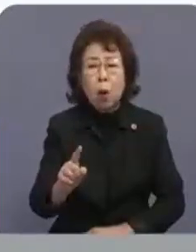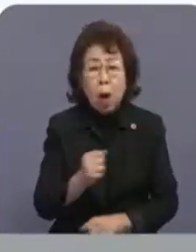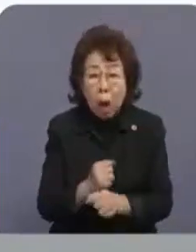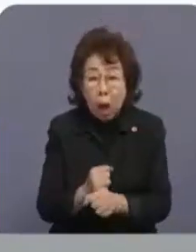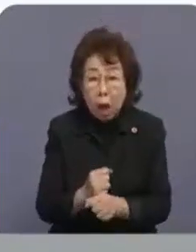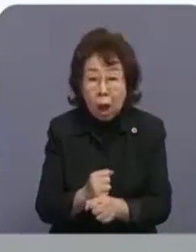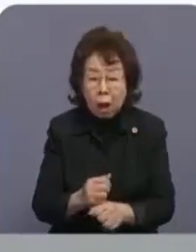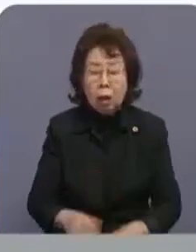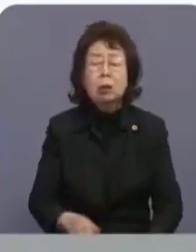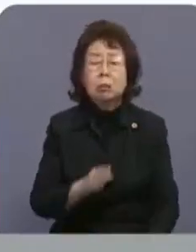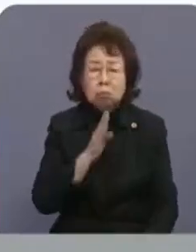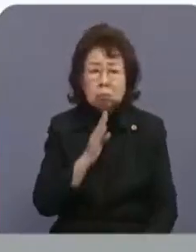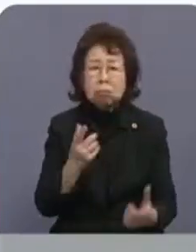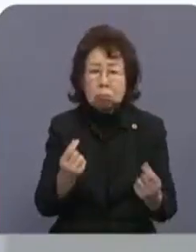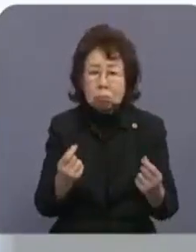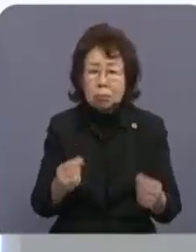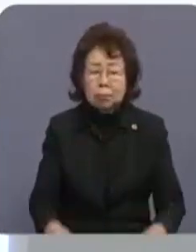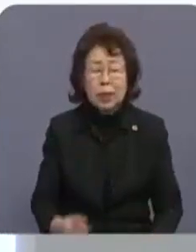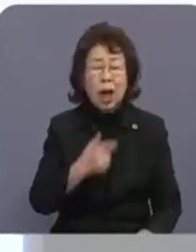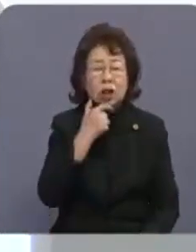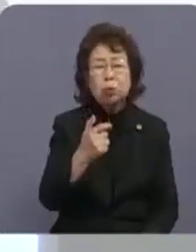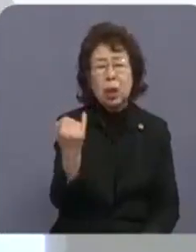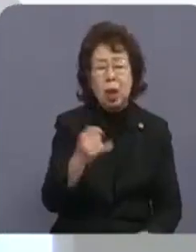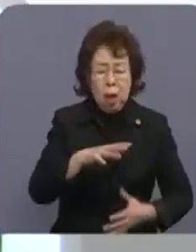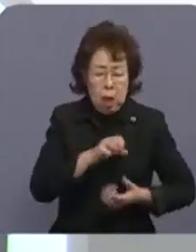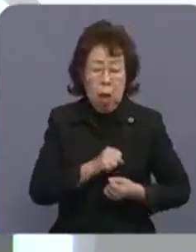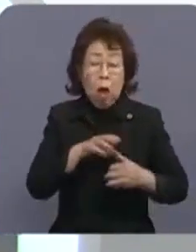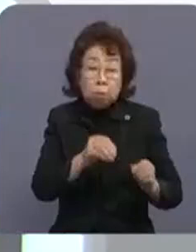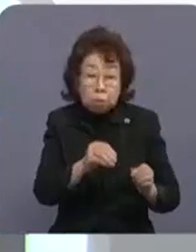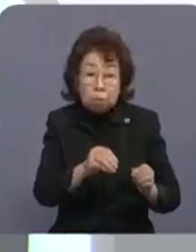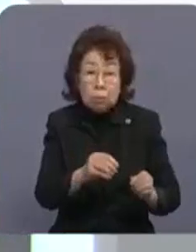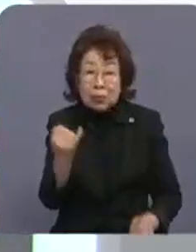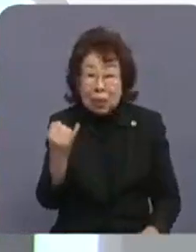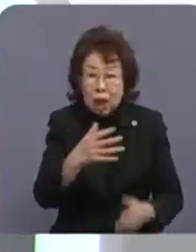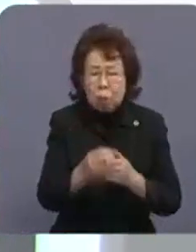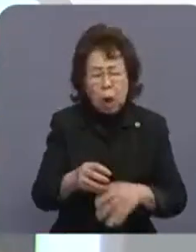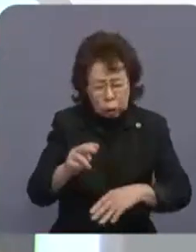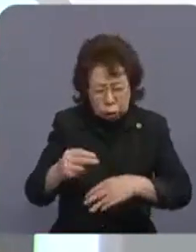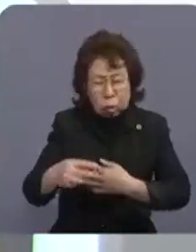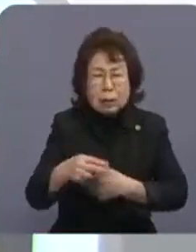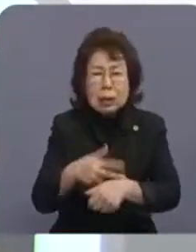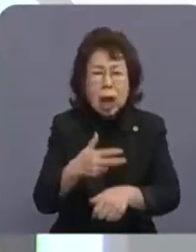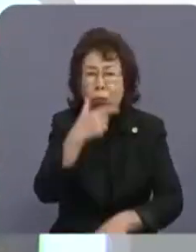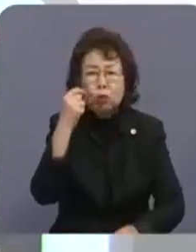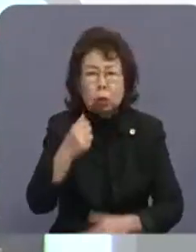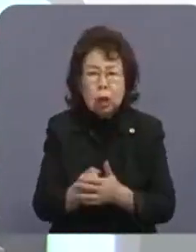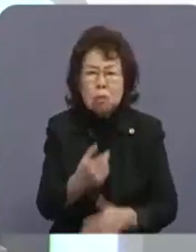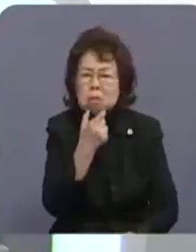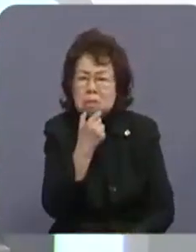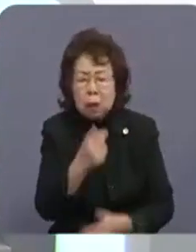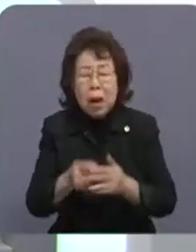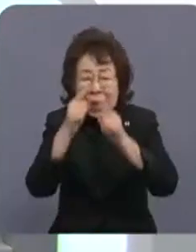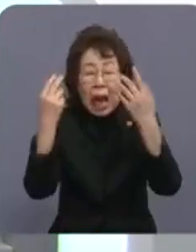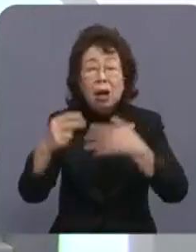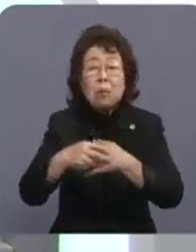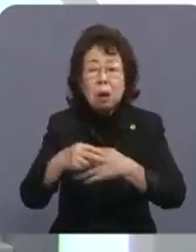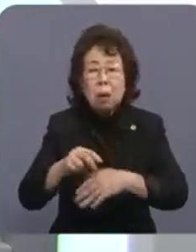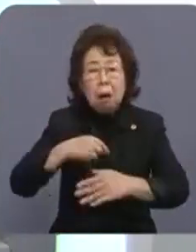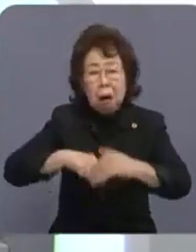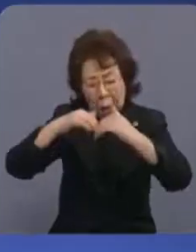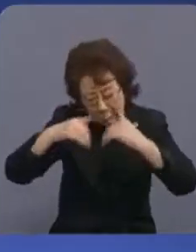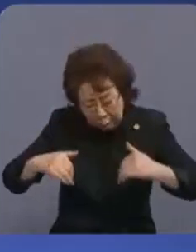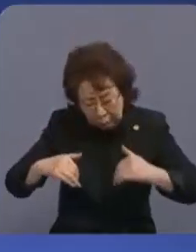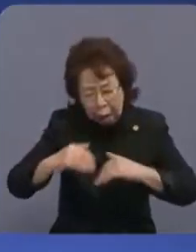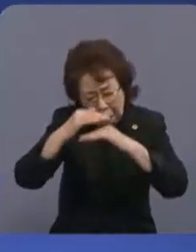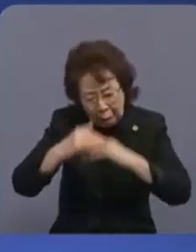했다면서요네 맞습니다 10대 심정지 환자에 대해 인력 부족을 이유로 진료를 거부한 대학 병원도 자체적인 대응